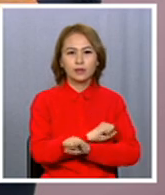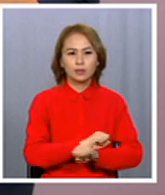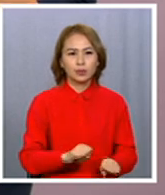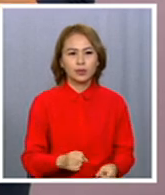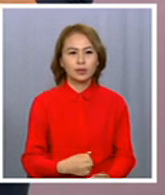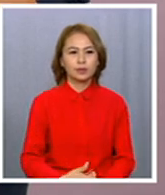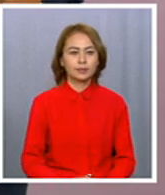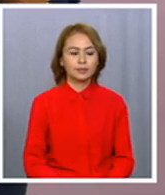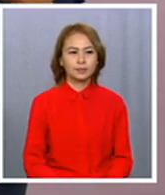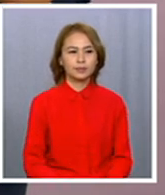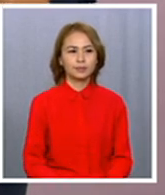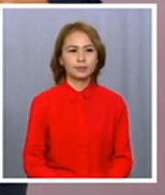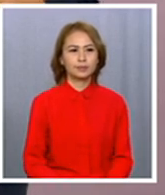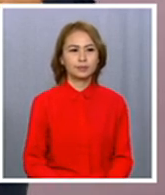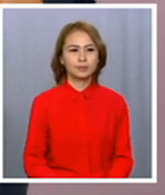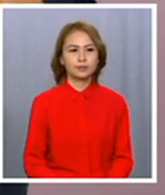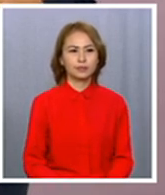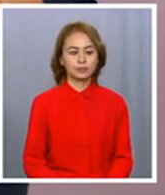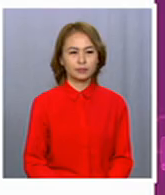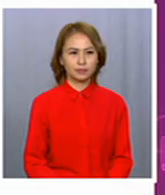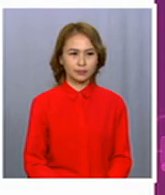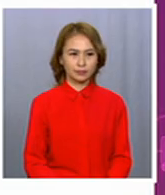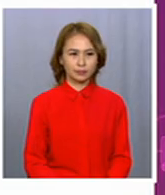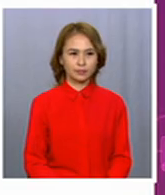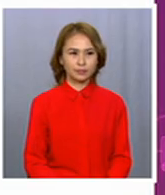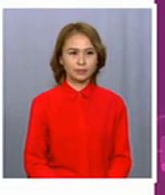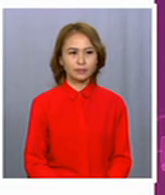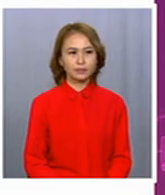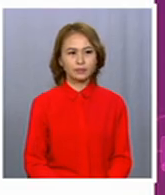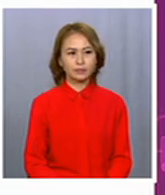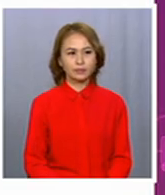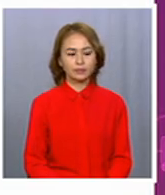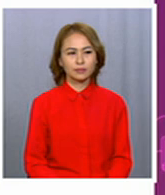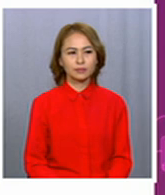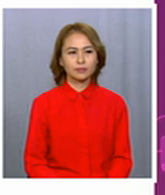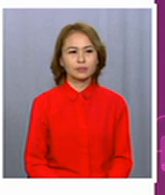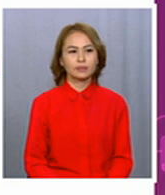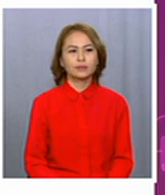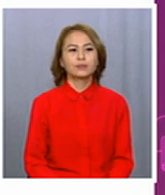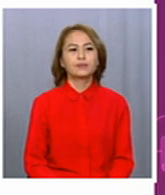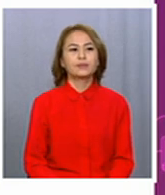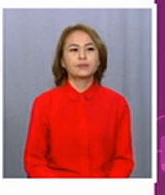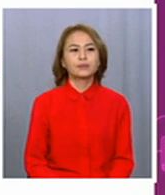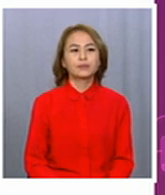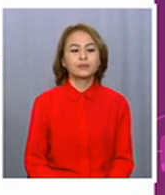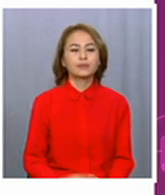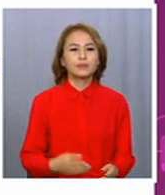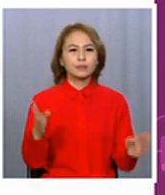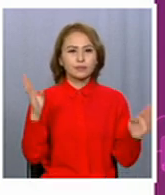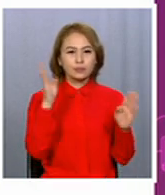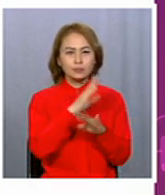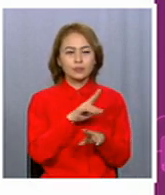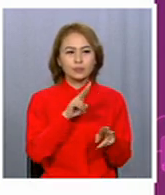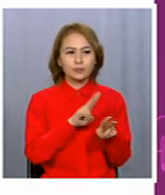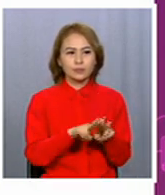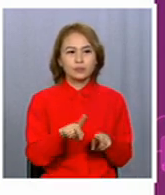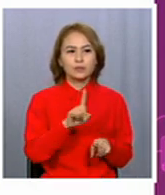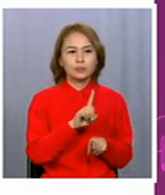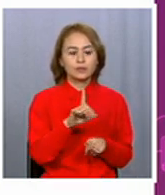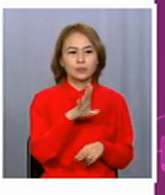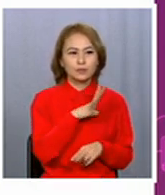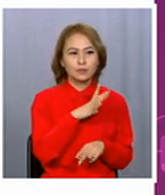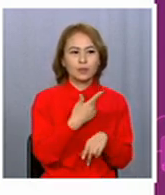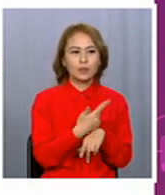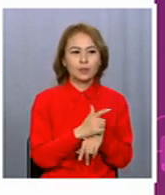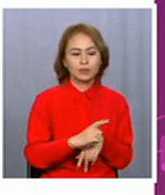келтірмеу керек? Қалай ойлайсыңдар, балалар? Дұрыс айтасыңдар, табиғатқа зиян келтіргеніміз